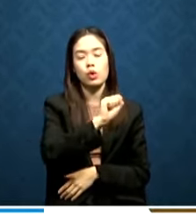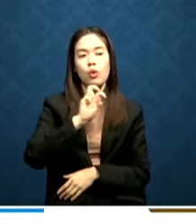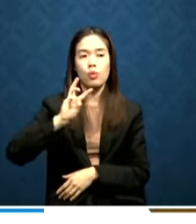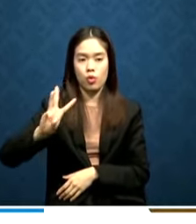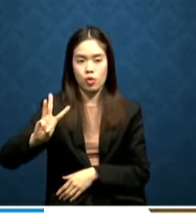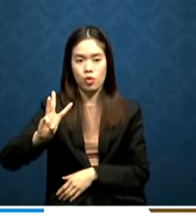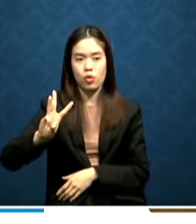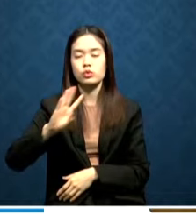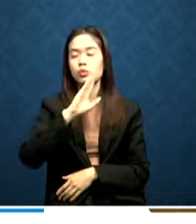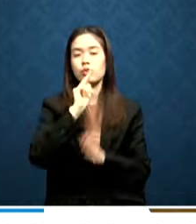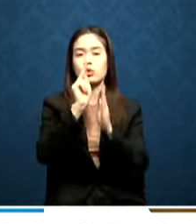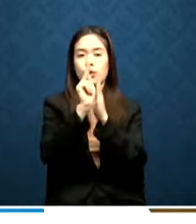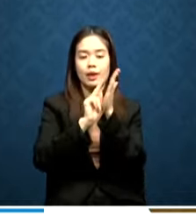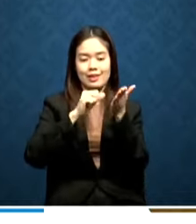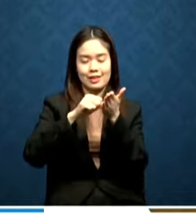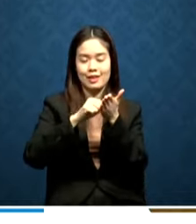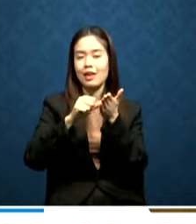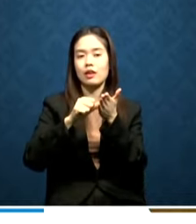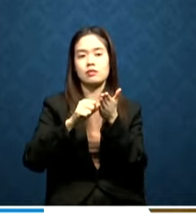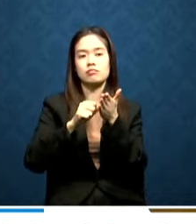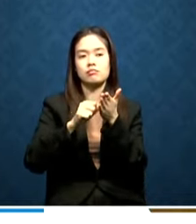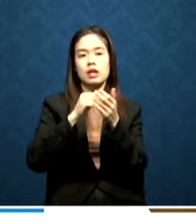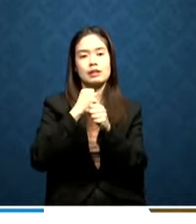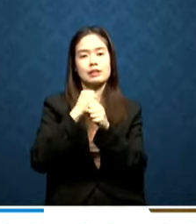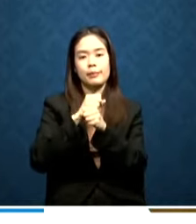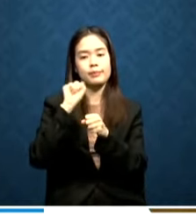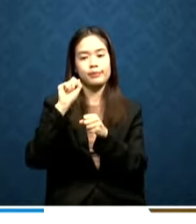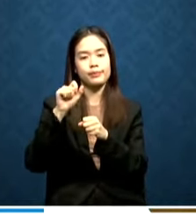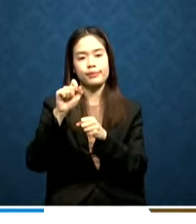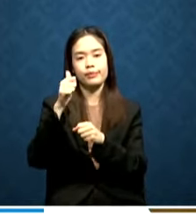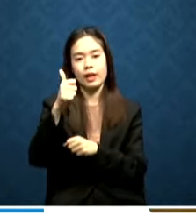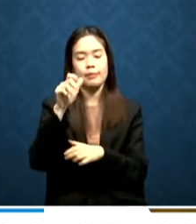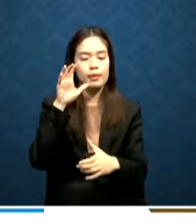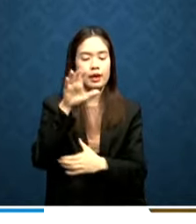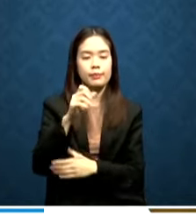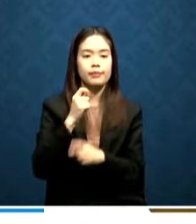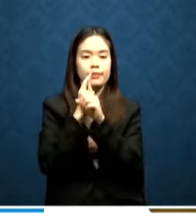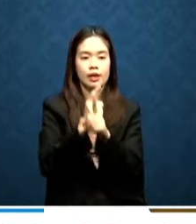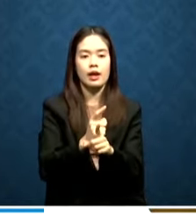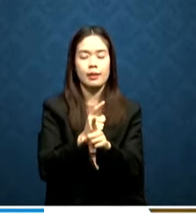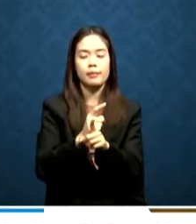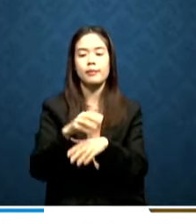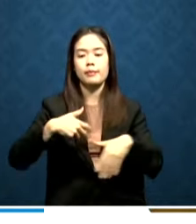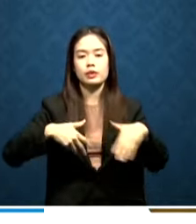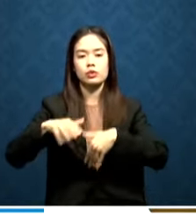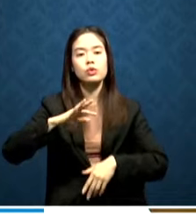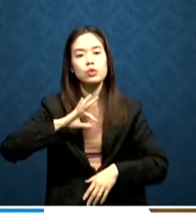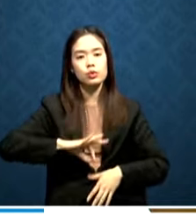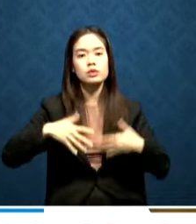ราษฎรพอแก้กฎหมายแล้วได้ใช้เลยก็คือในวันนั้นประชาชนจะได้สบายใจและเป็นการประหยัดเงินของประชาชนด้วยนะครับ